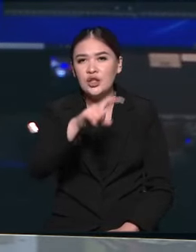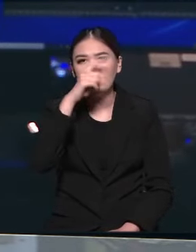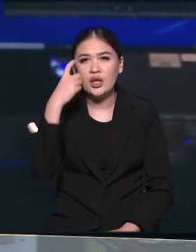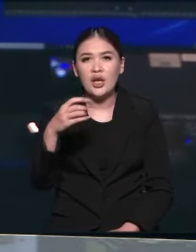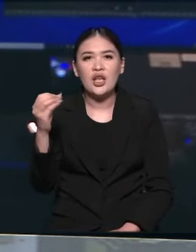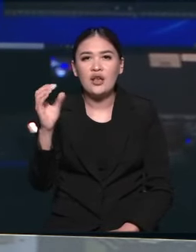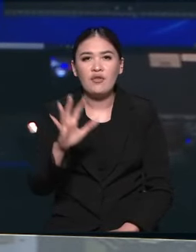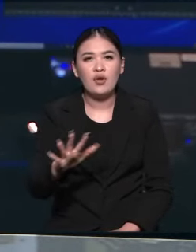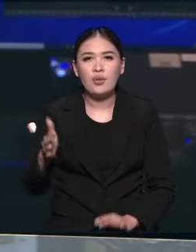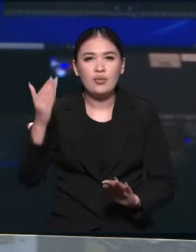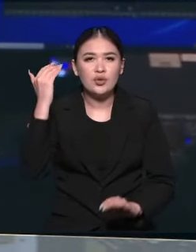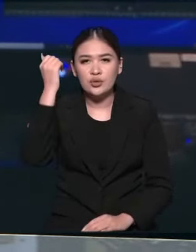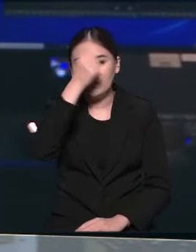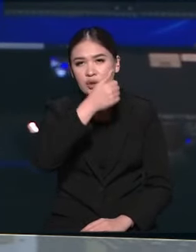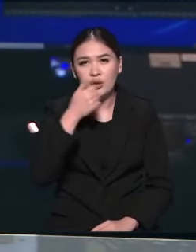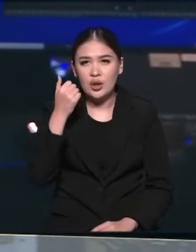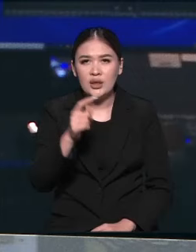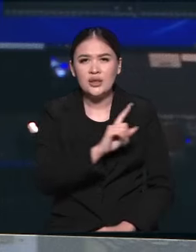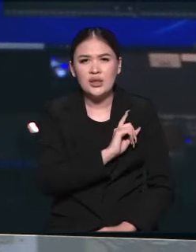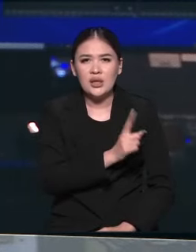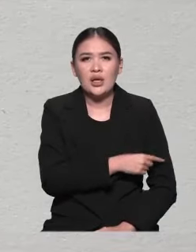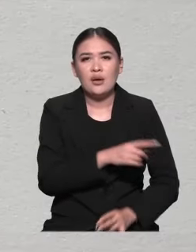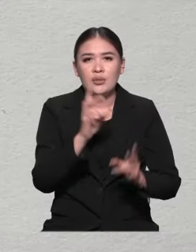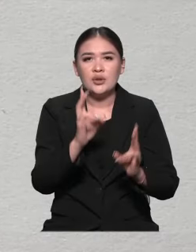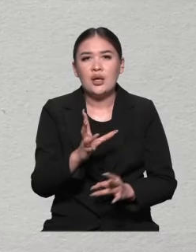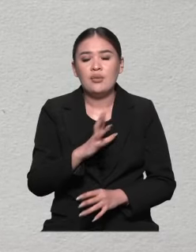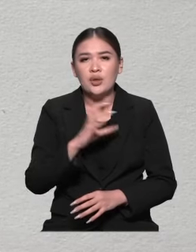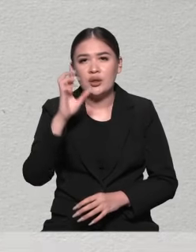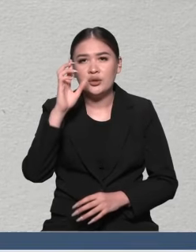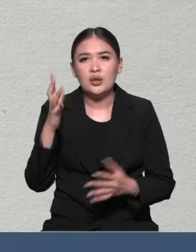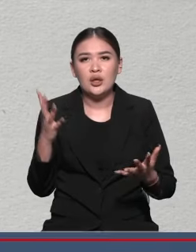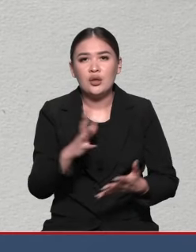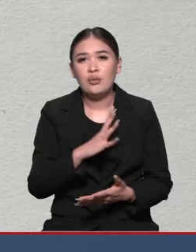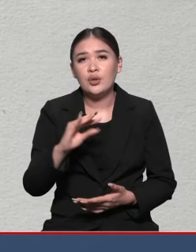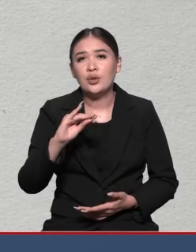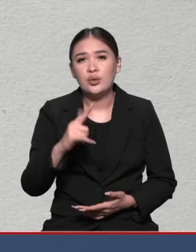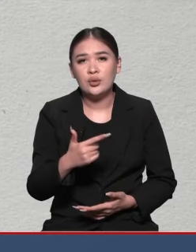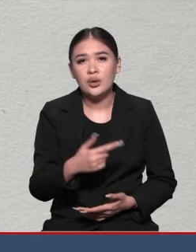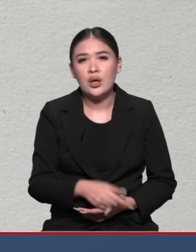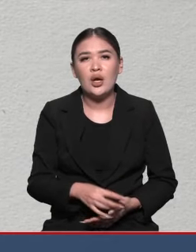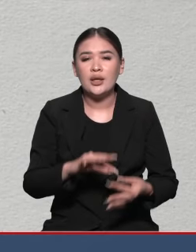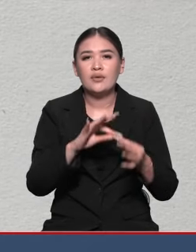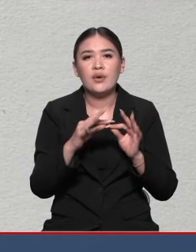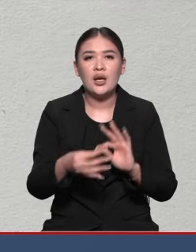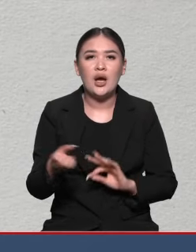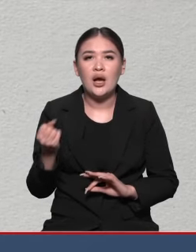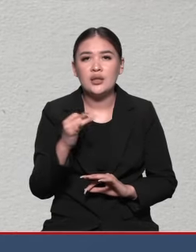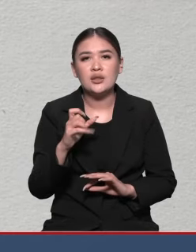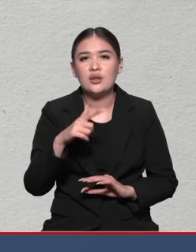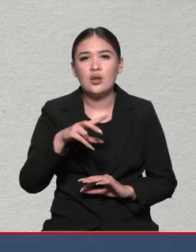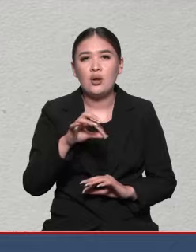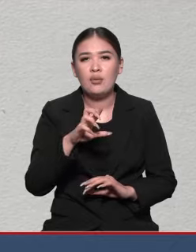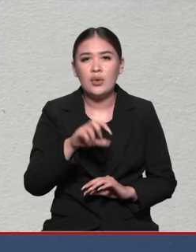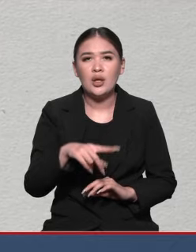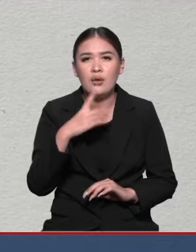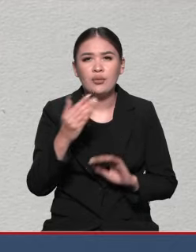в Европе в прошлом году. Сильнее всего пострадали страны, расположенные на юге. По информации AS Global, прошлый